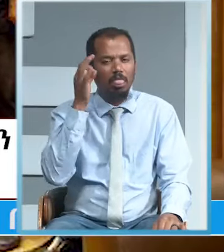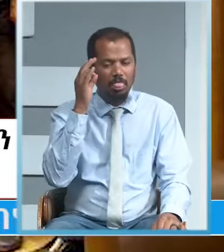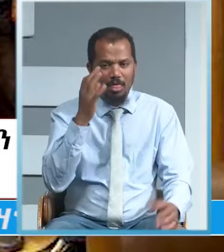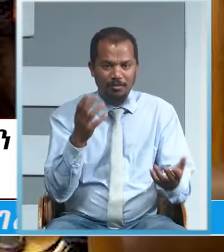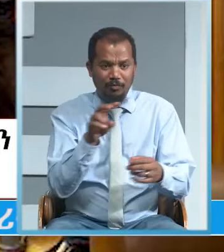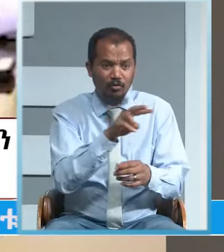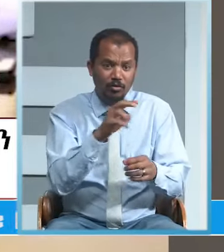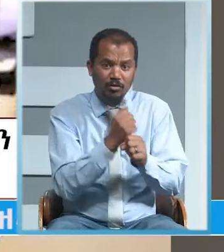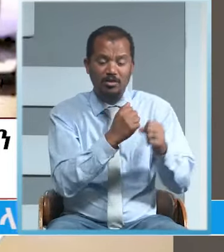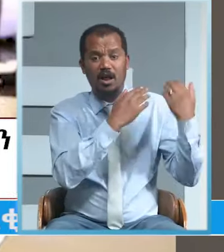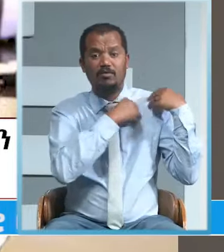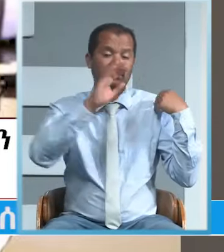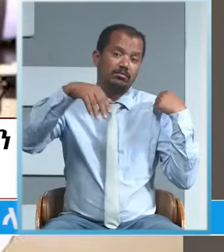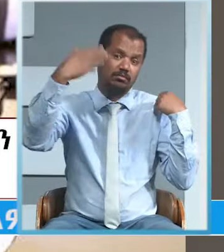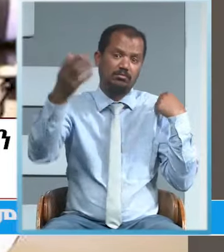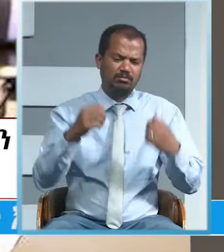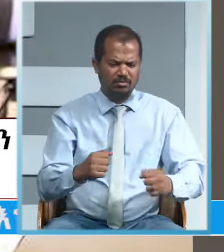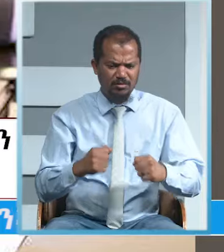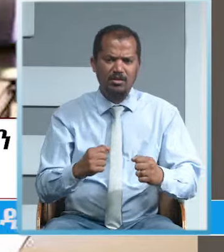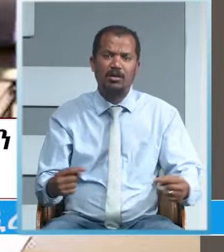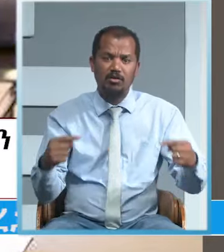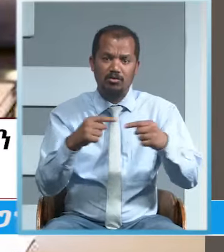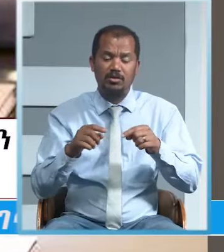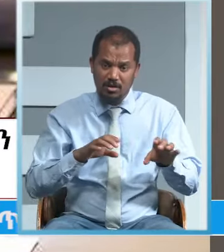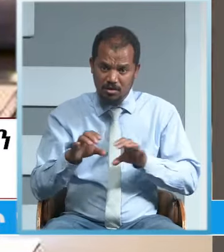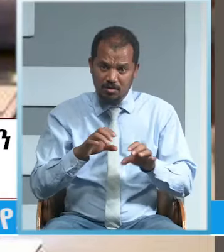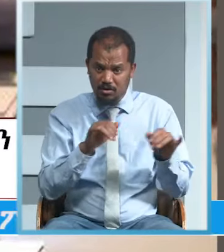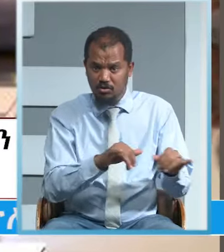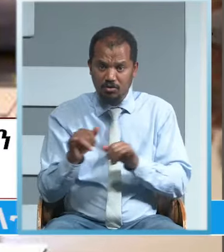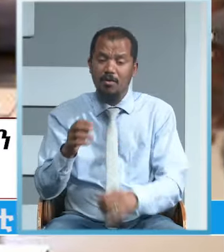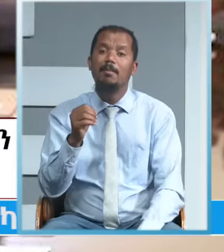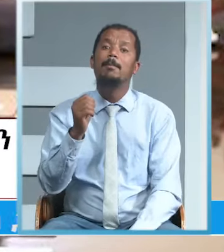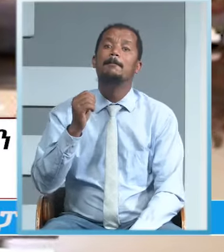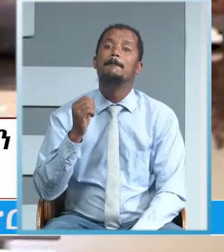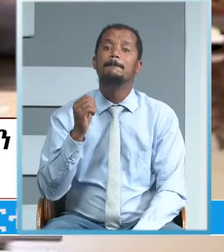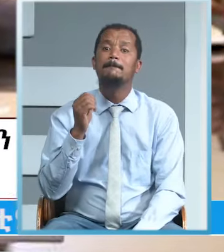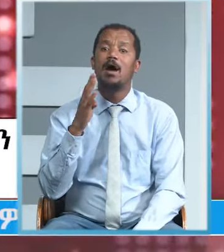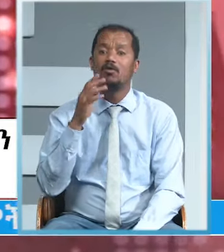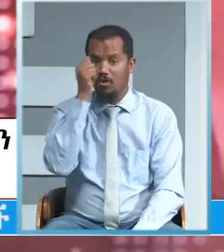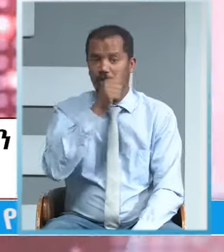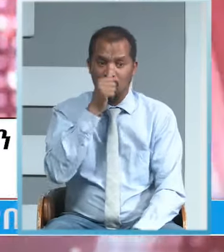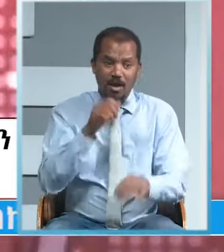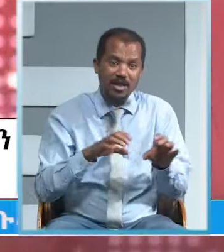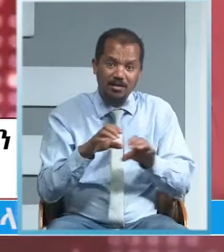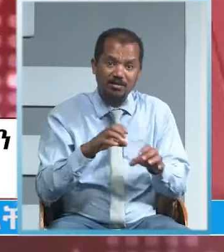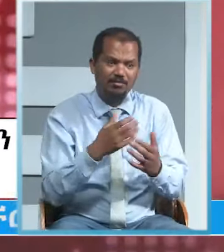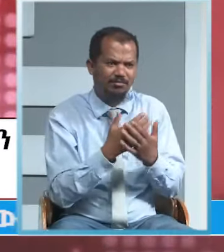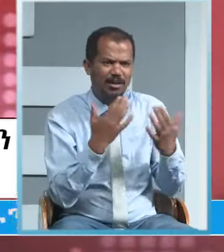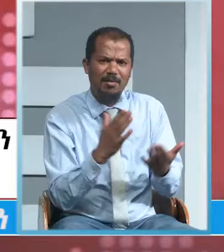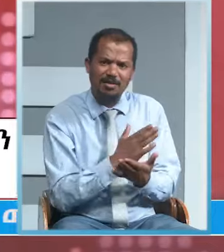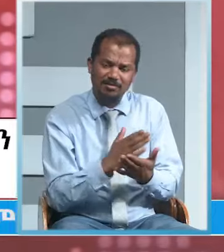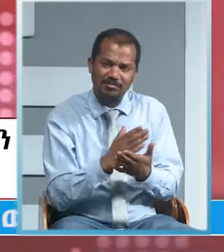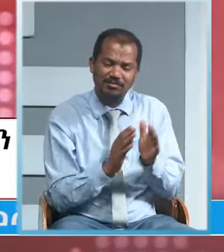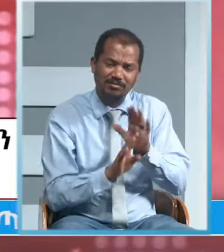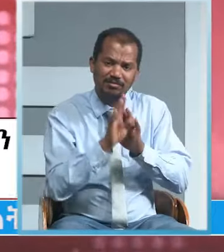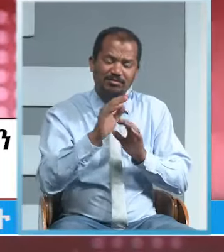የስራ ኃላፊዎች በቀጣይ ጠንካራ ግንኙነት ለማድረግ እንዲሁም ባንኩ ለኢትዮጵያ የሚያደርገውን የልማት ተሳትፎ